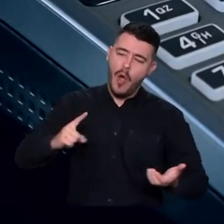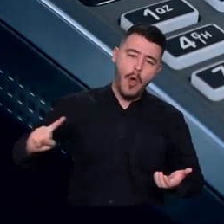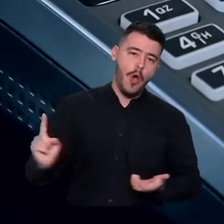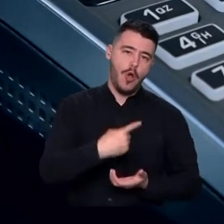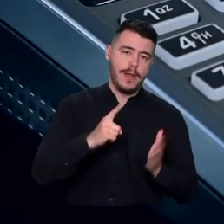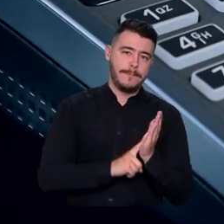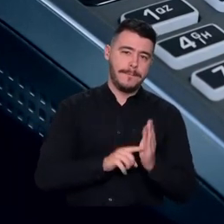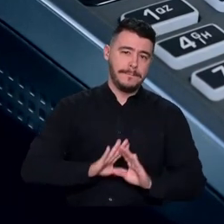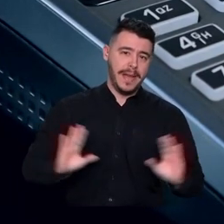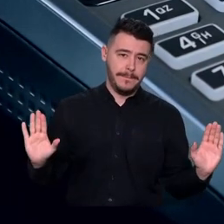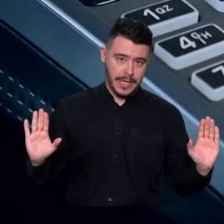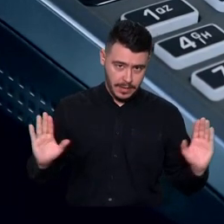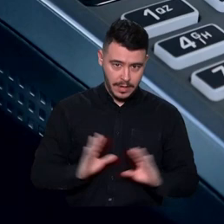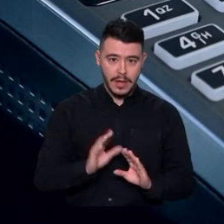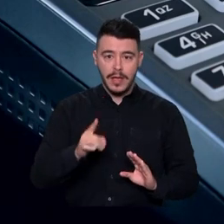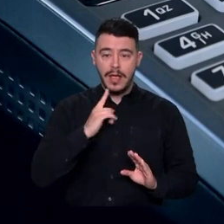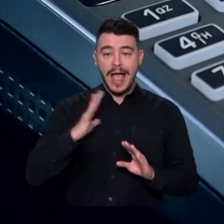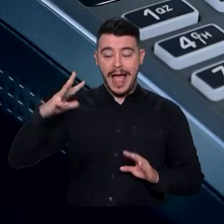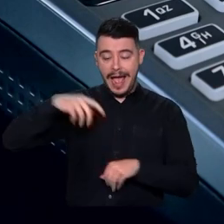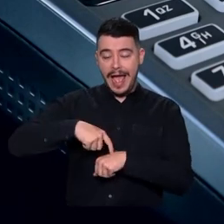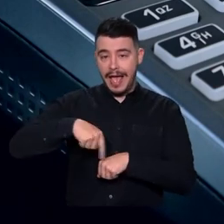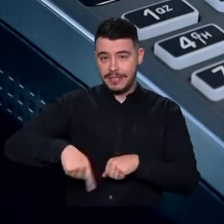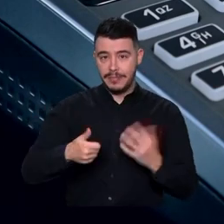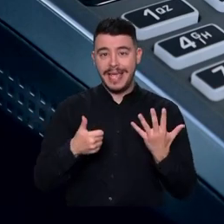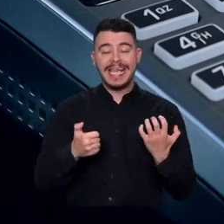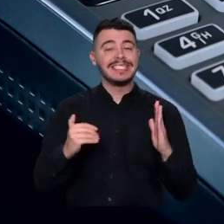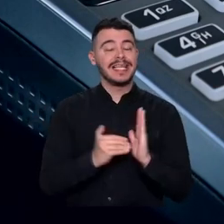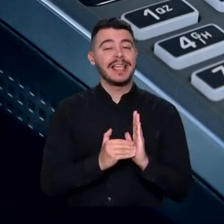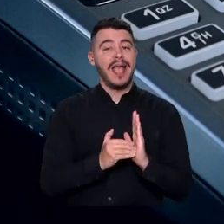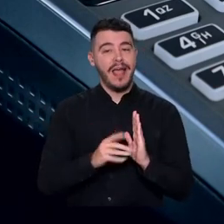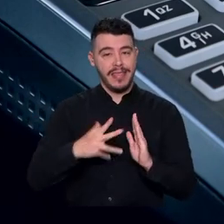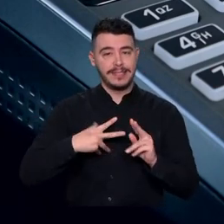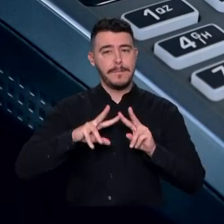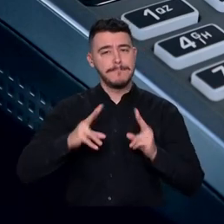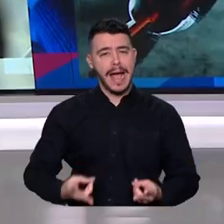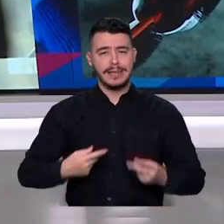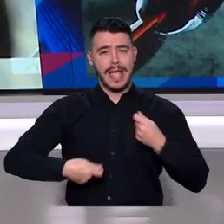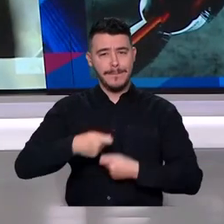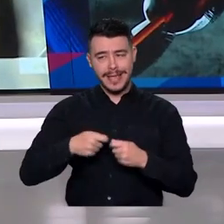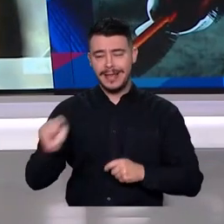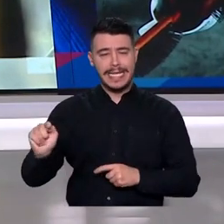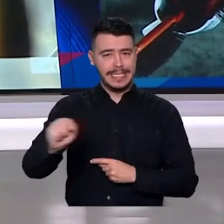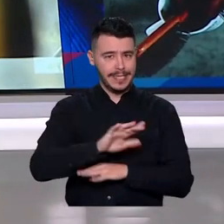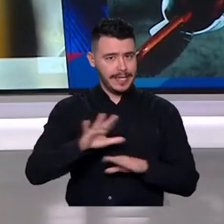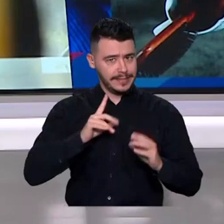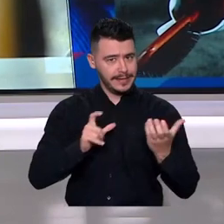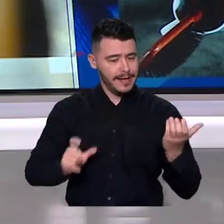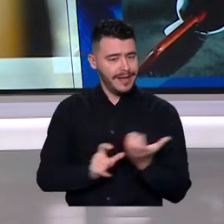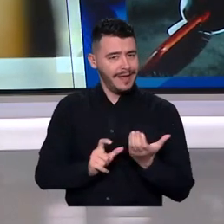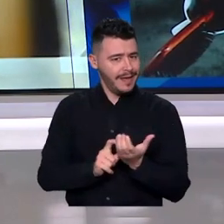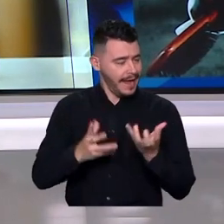είμαστε μόνο 60.000 επιχειρήσεις έχουνε κάνει τη διασύνδεση την οποία συζητάει όλη η χώρα χρόνια επί